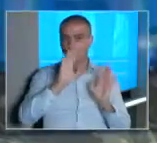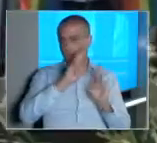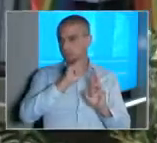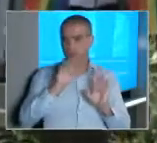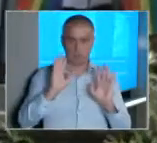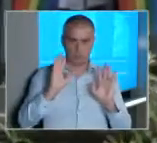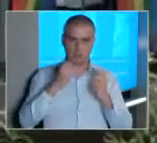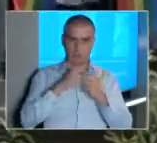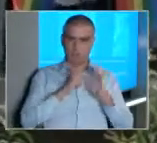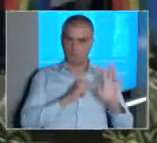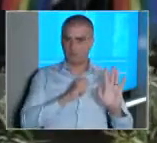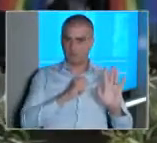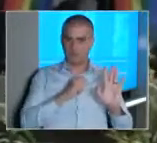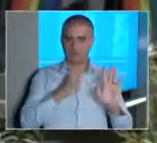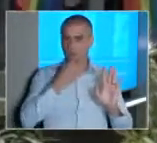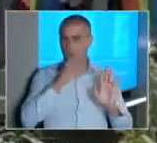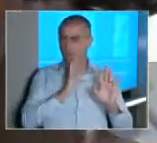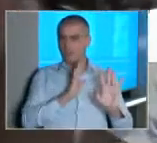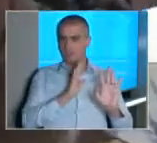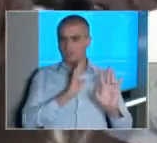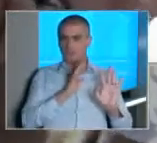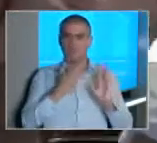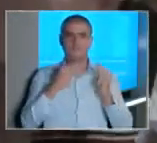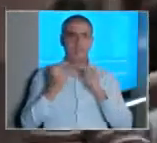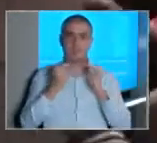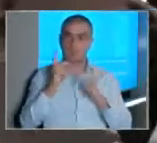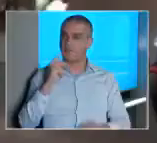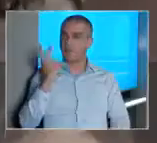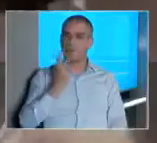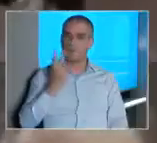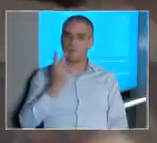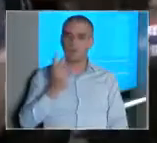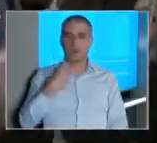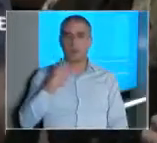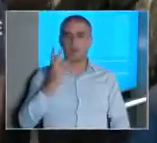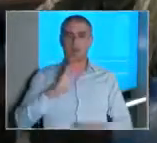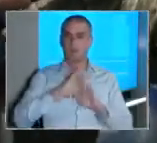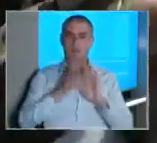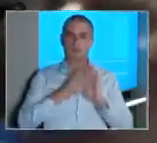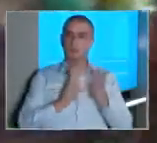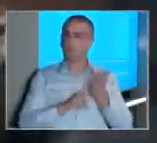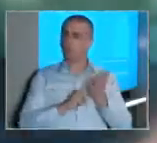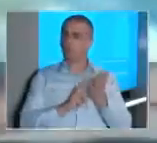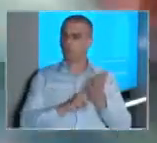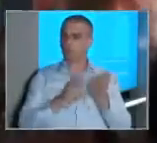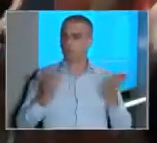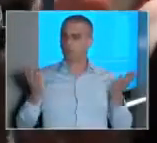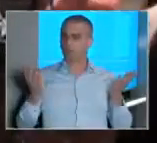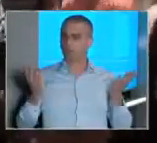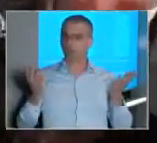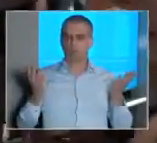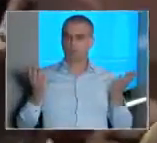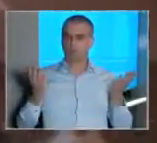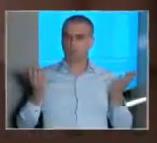סוגיה רלוונטית או בוא נאמר לגיטימית לוויכוח, אבל כמובן לתת להם את כל הזכויות. אני לא